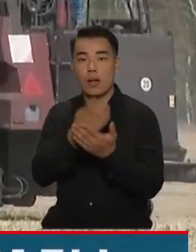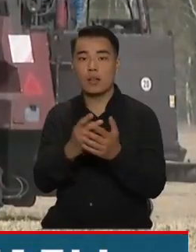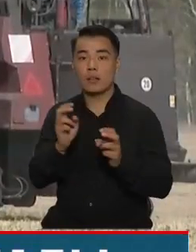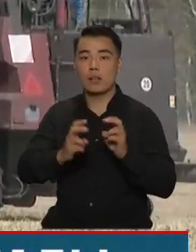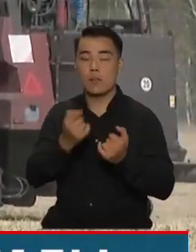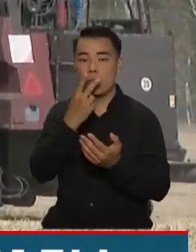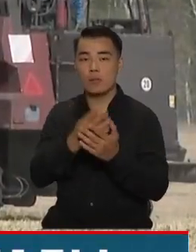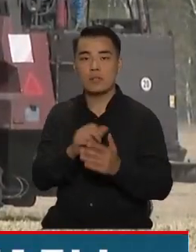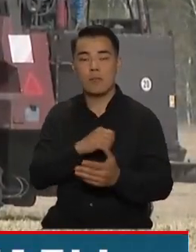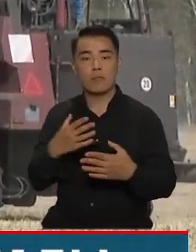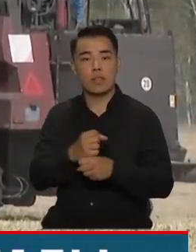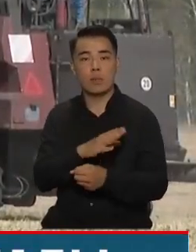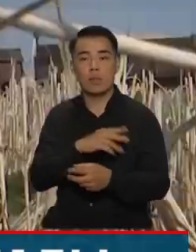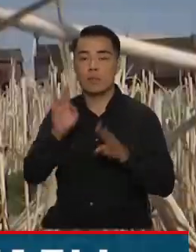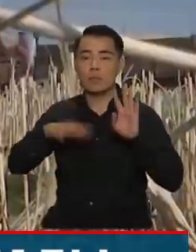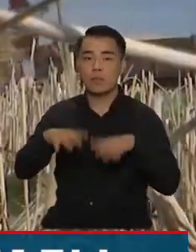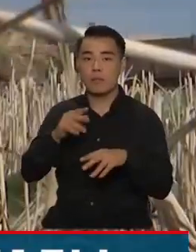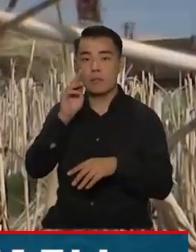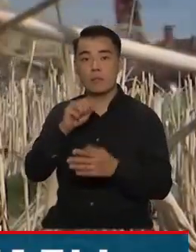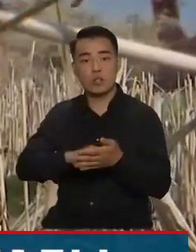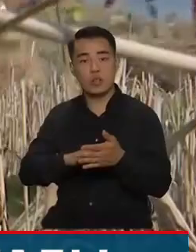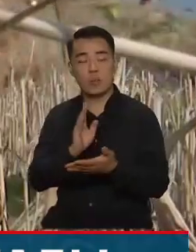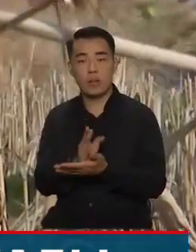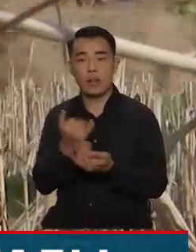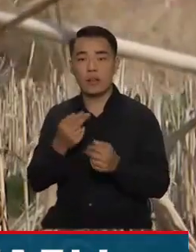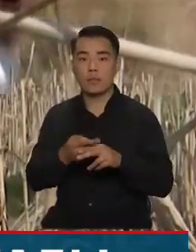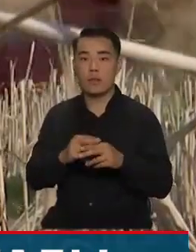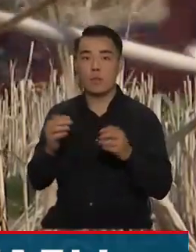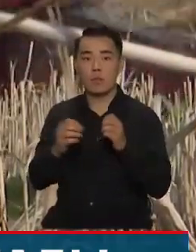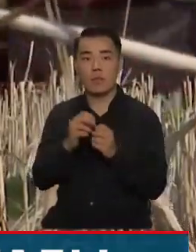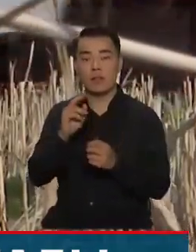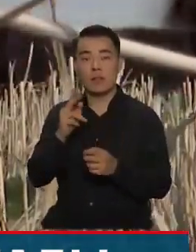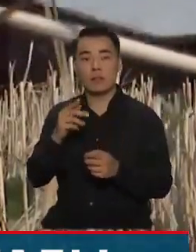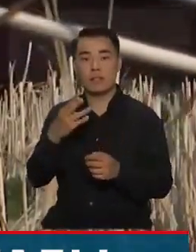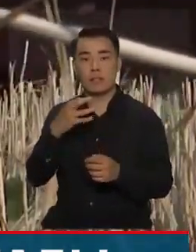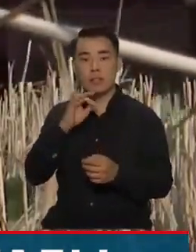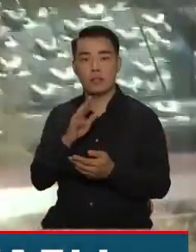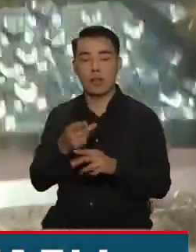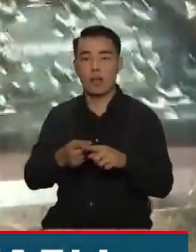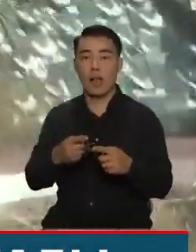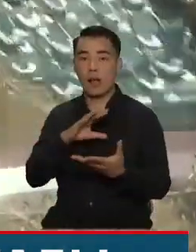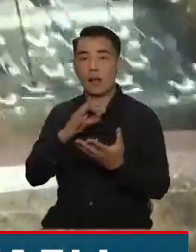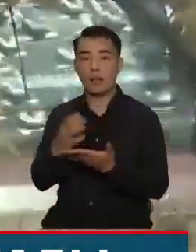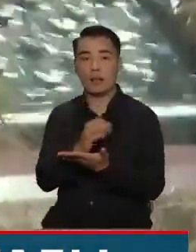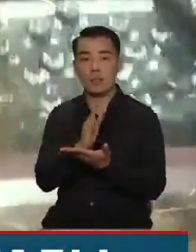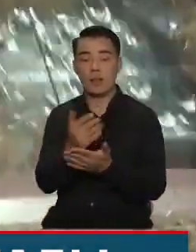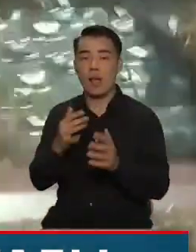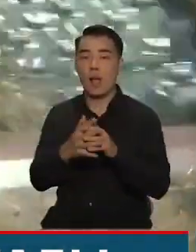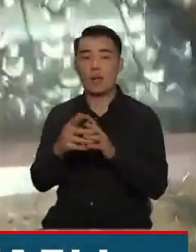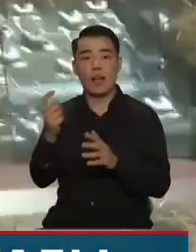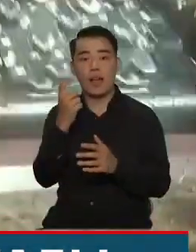жылдағыдан төмен, бұған жауын шашын себеп. Биыл шаруалар гектарына 10,5 центнерден алып жатыр. Өңірлік ауыл